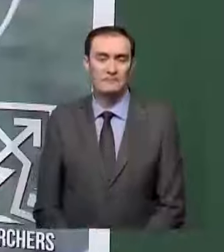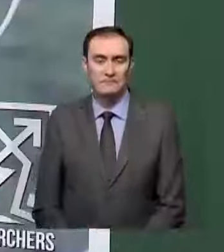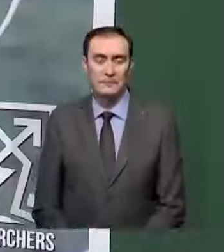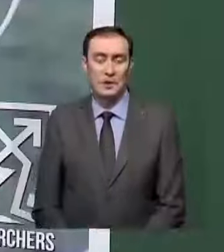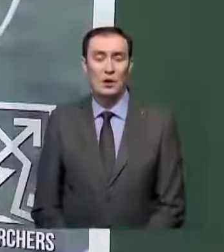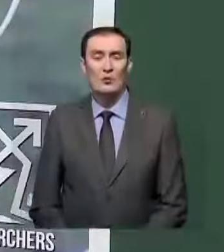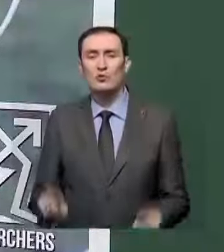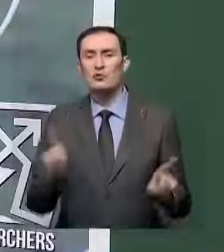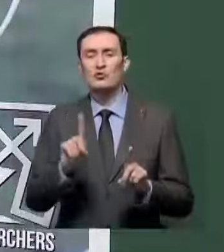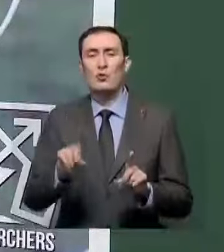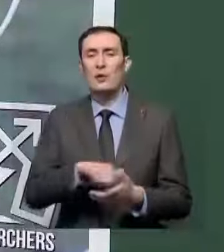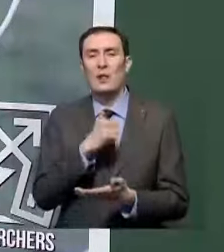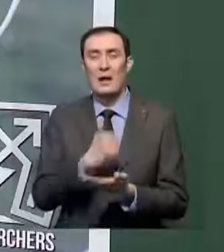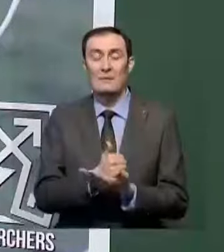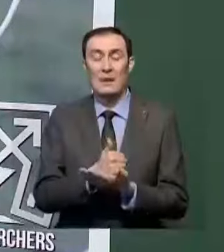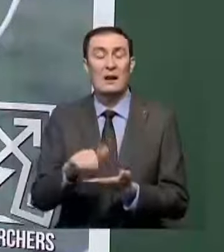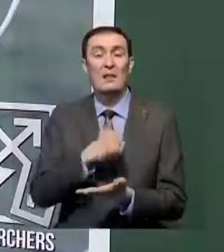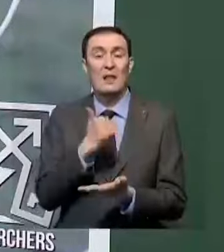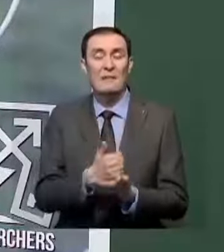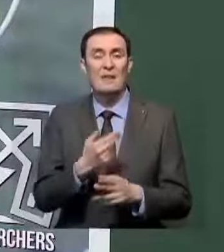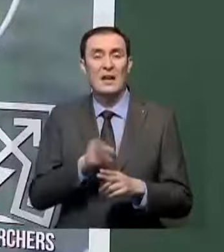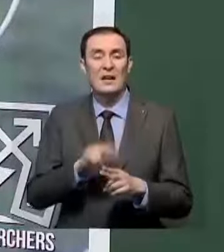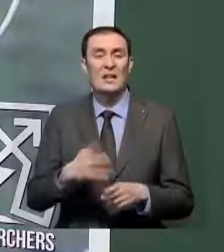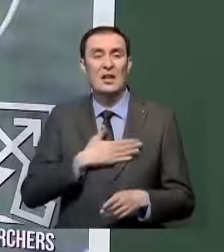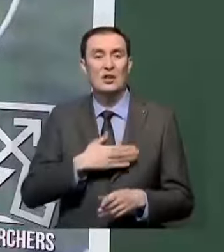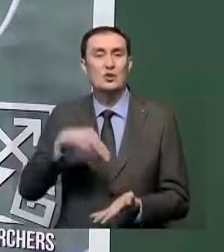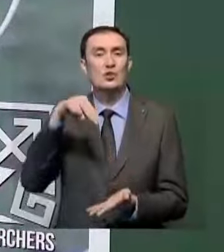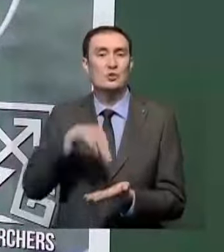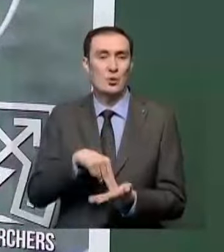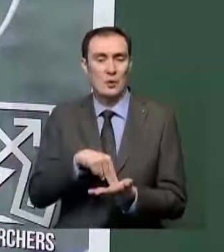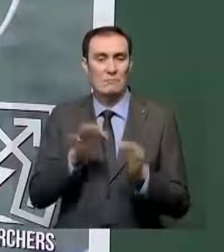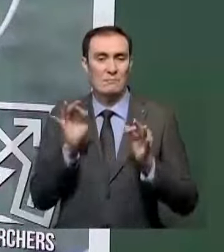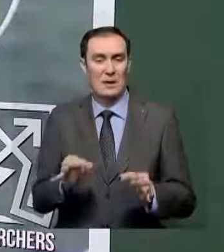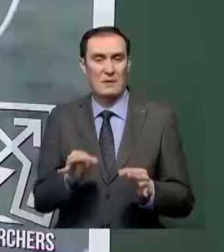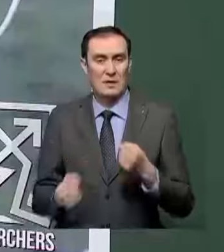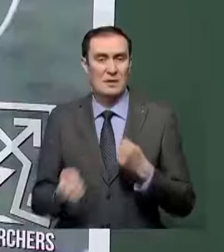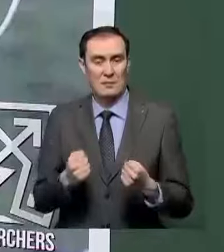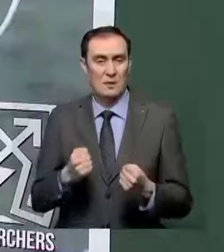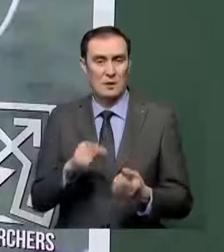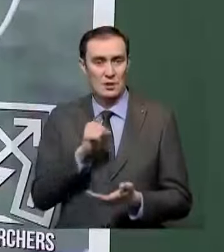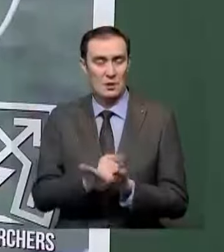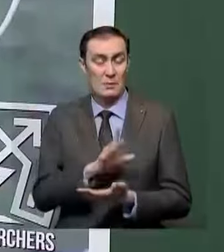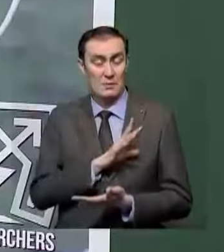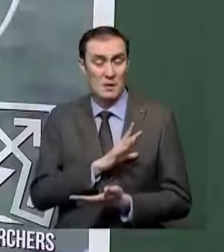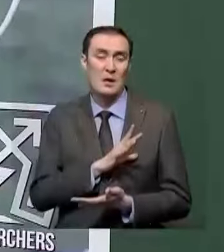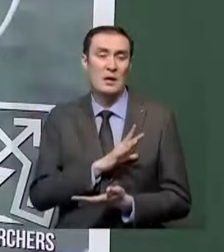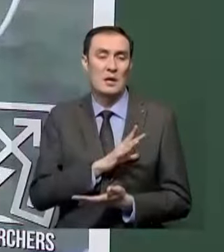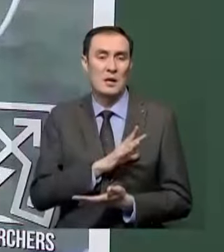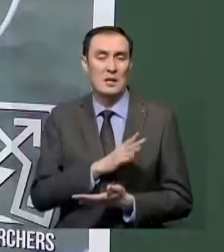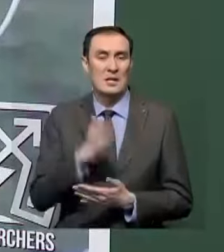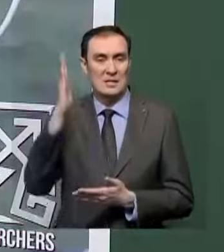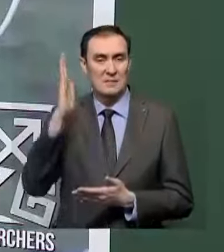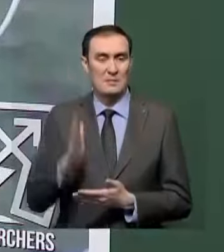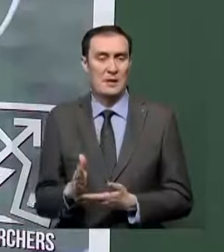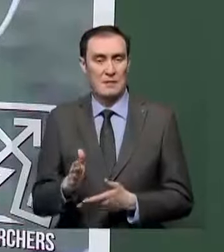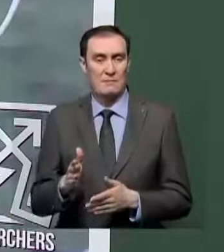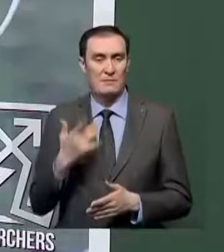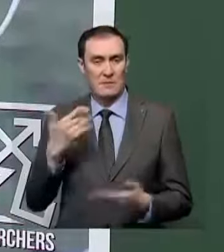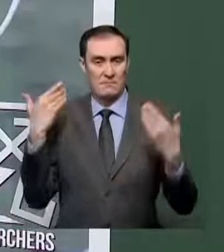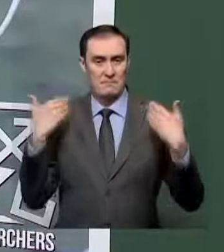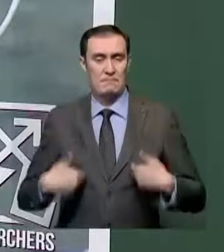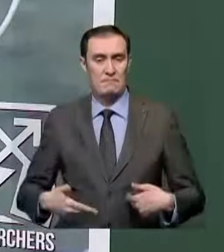То есть что самое главное? Самое главное – это наша стойка, уверенная стойка. Спинку выравниваем, осанка всегда